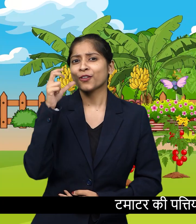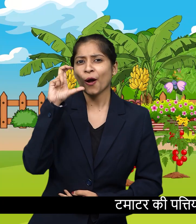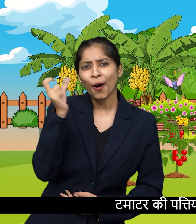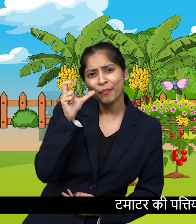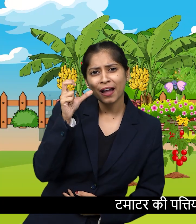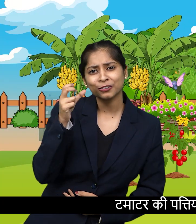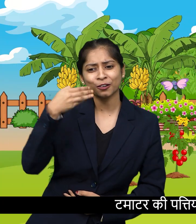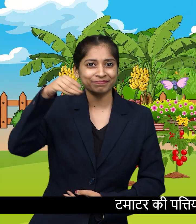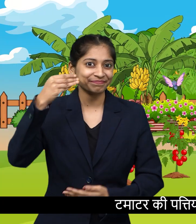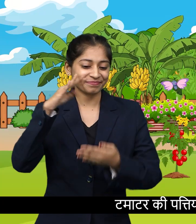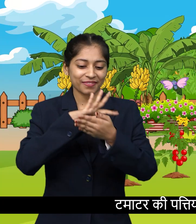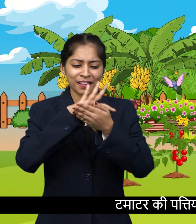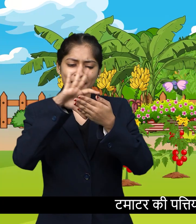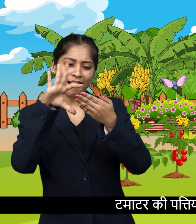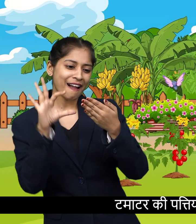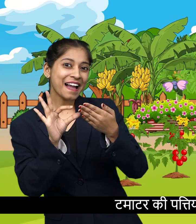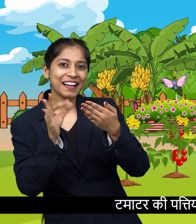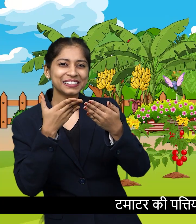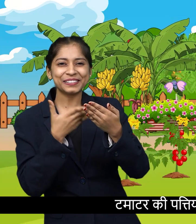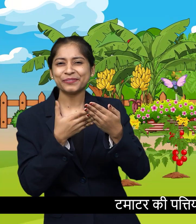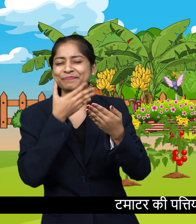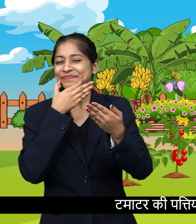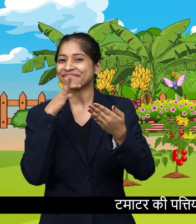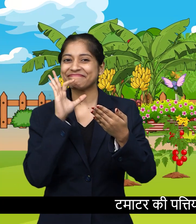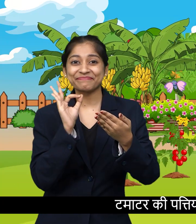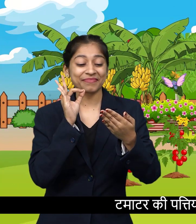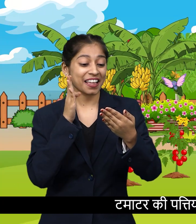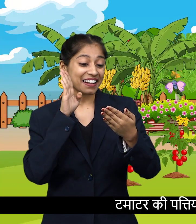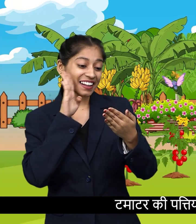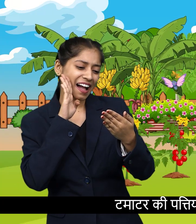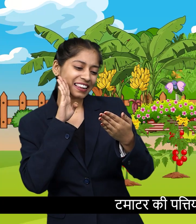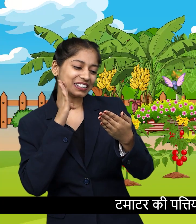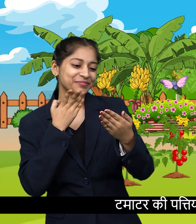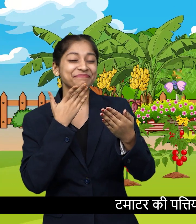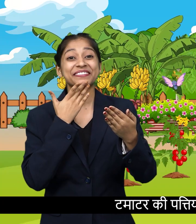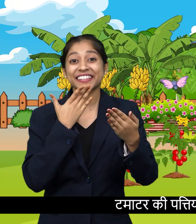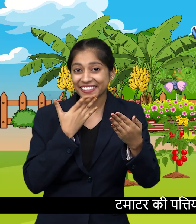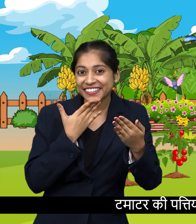टमाटर की पत्तियों का आकार बहुत सुंदर और अच्छा हरा है।